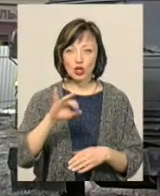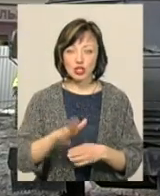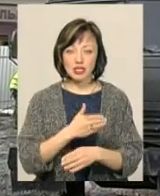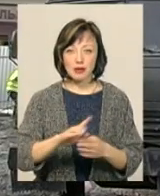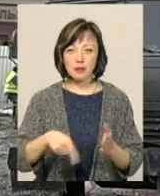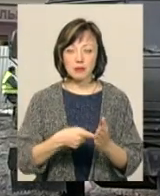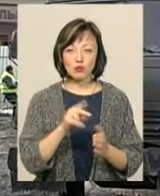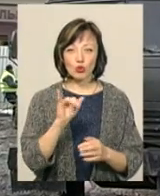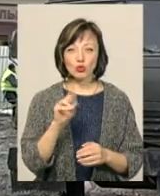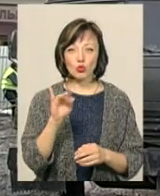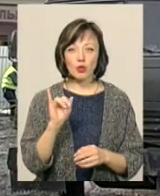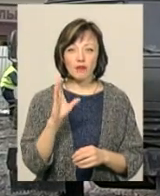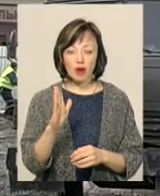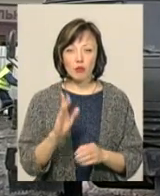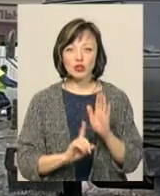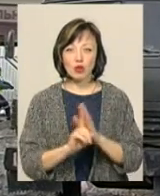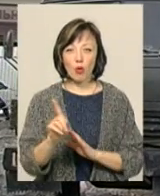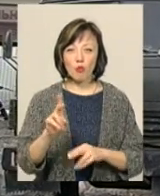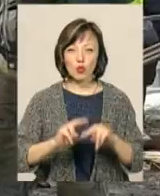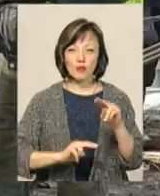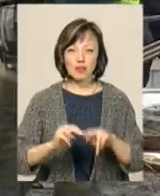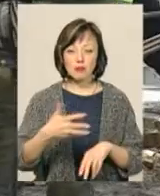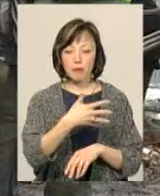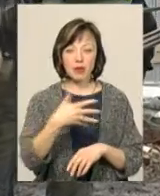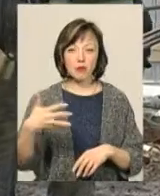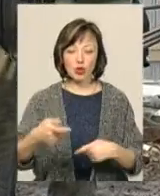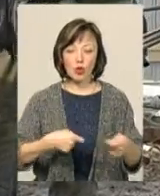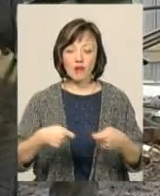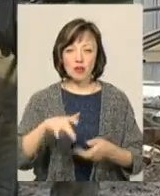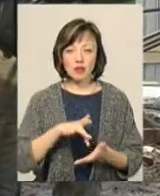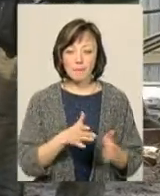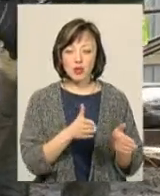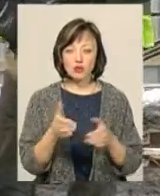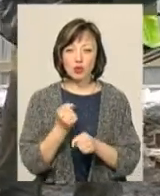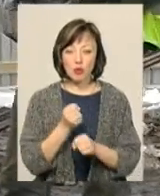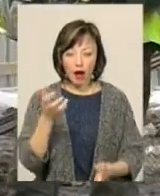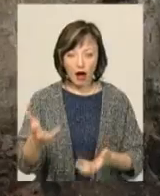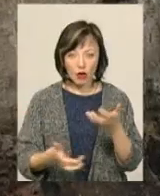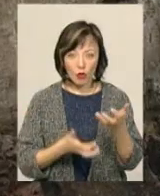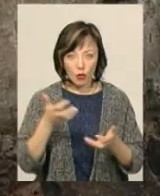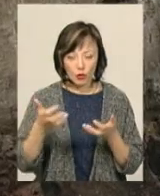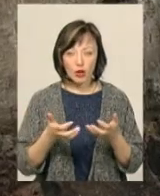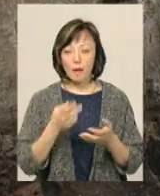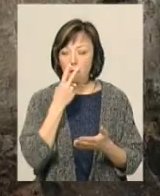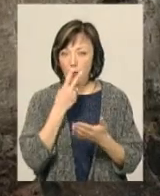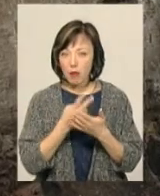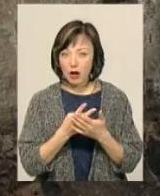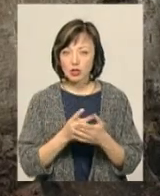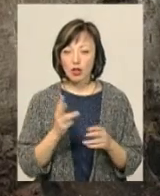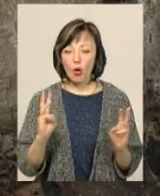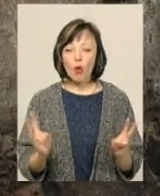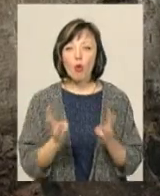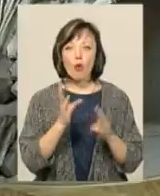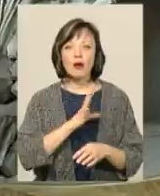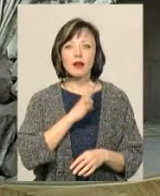Проскурова, почалося будівництво 5-поверхового торговельного центру. Під час підготовчих робіт археологи та пам'яткоохоронці побачили горілий